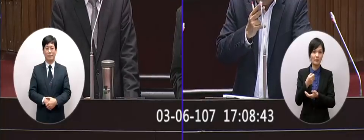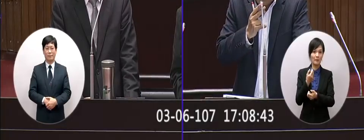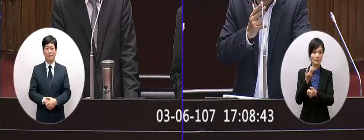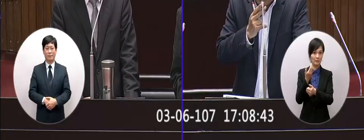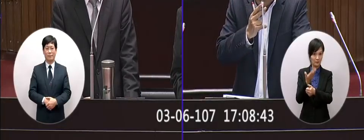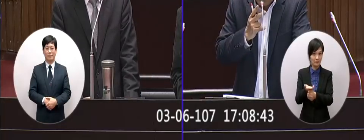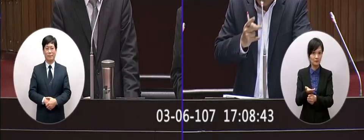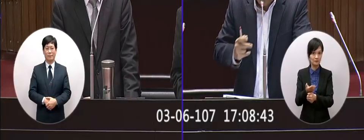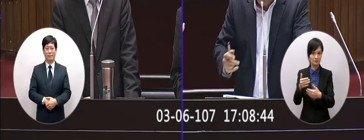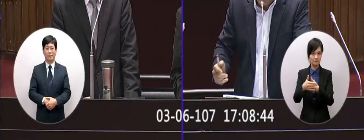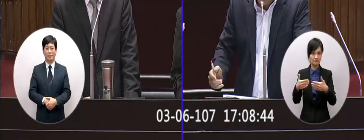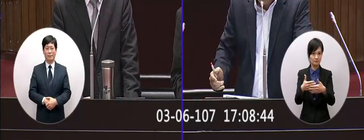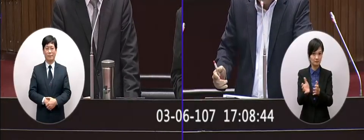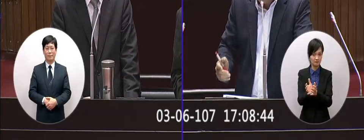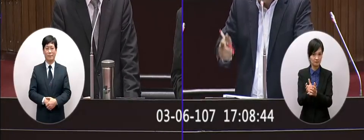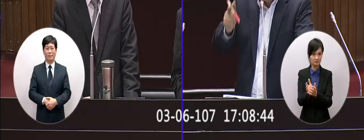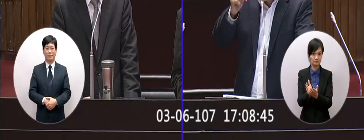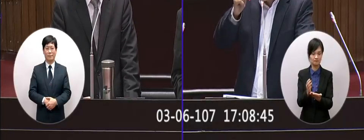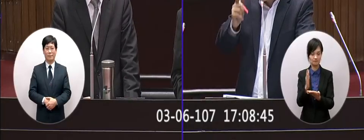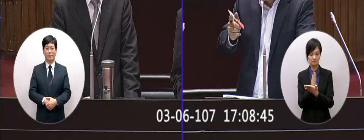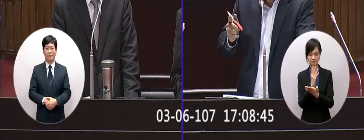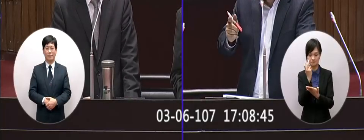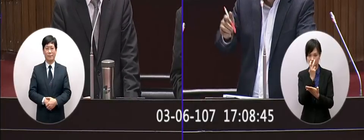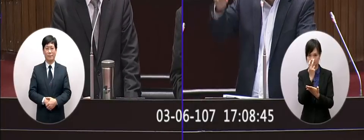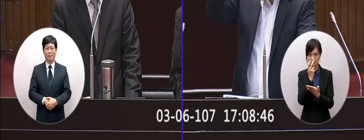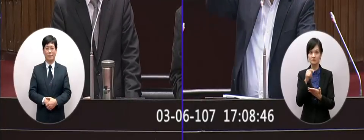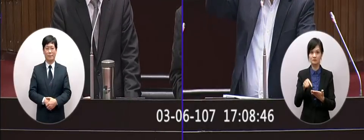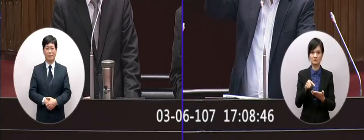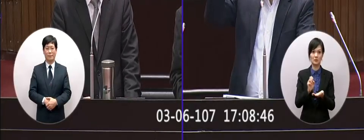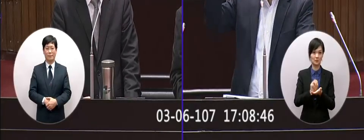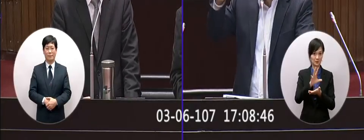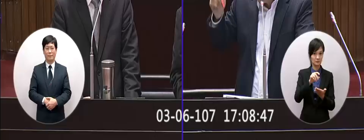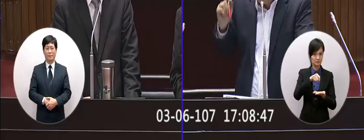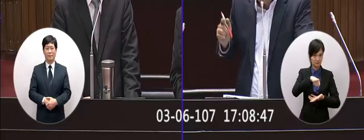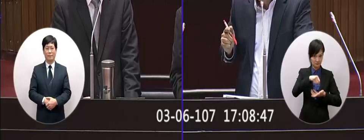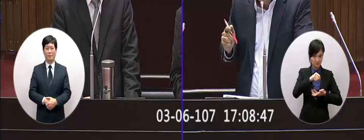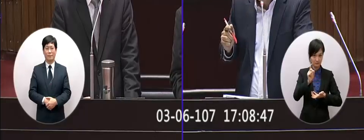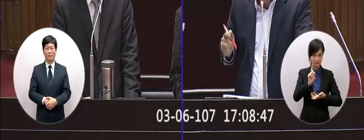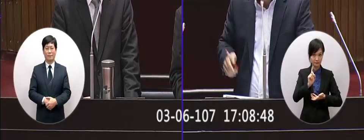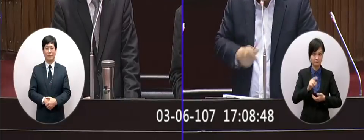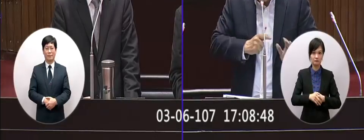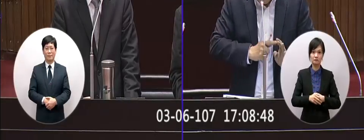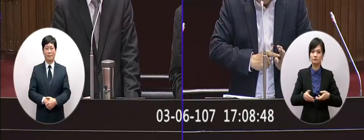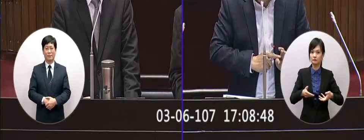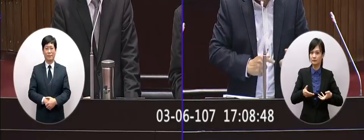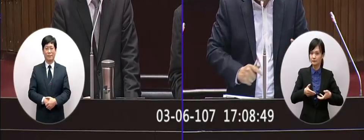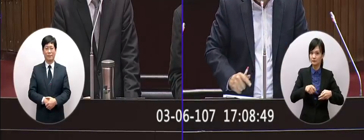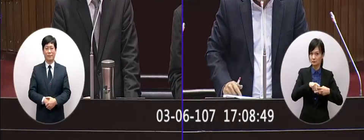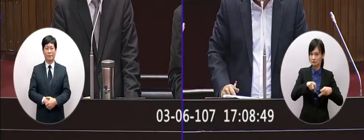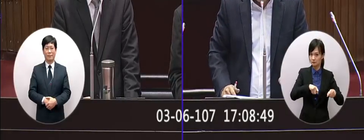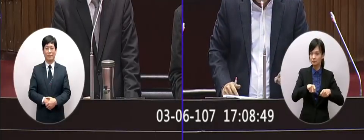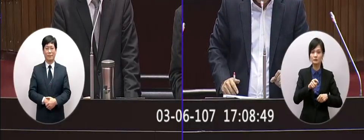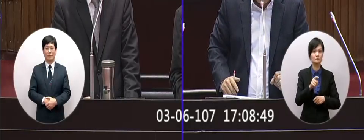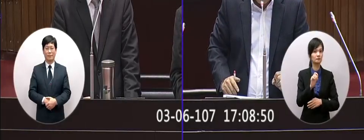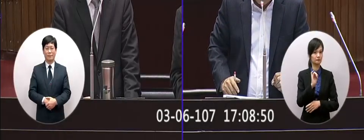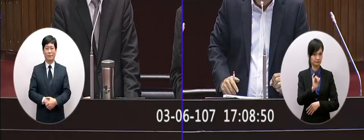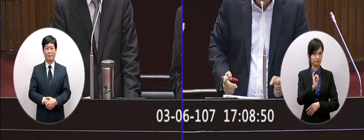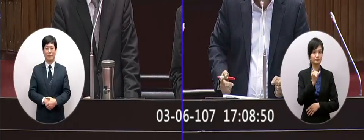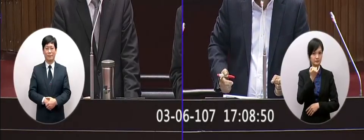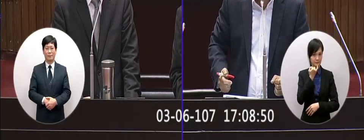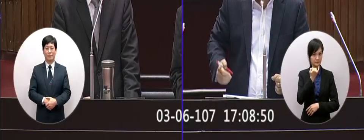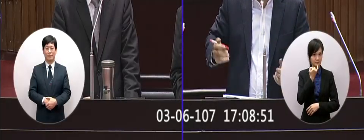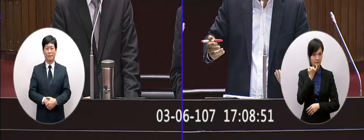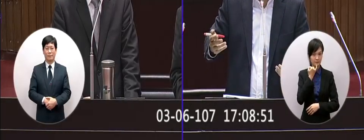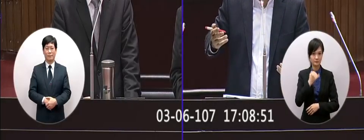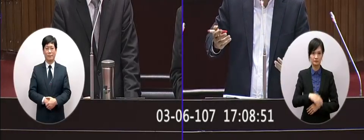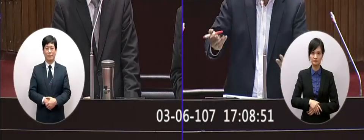一月份的可行性研究初步报告里面，内容去提到工程可行、财务效益噶、财